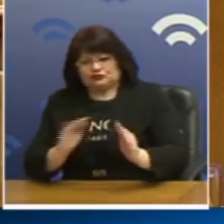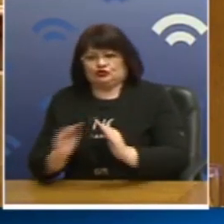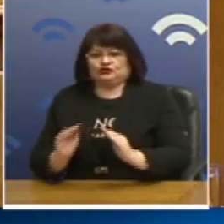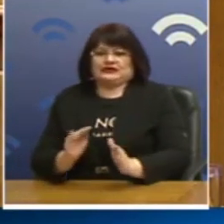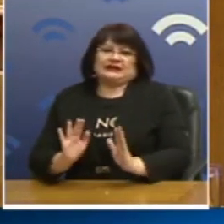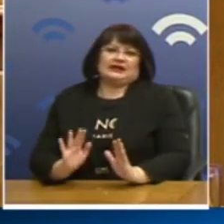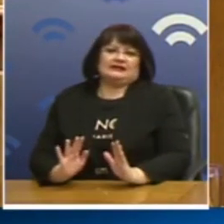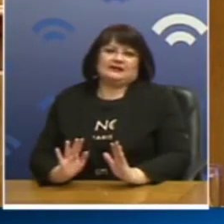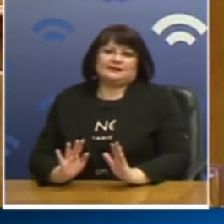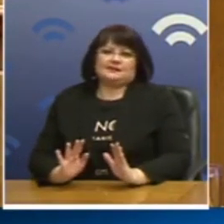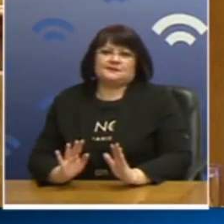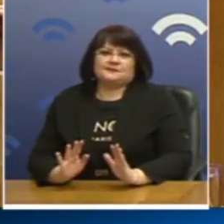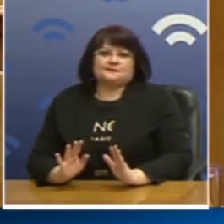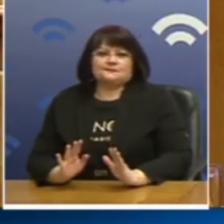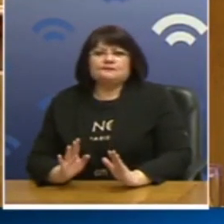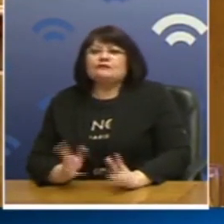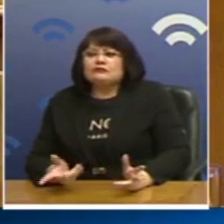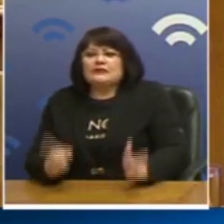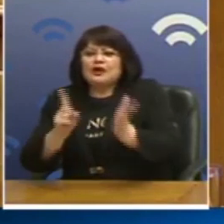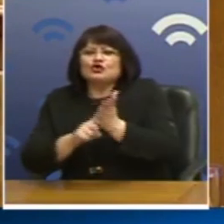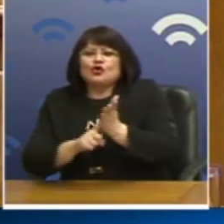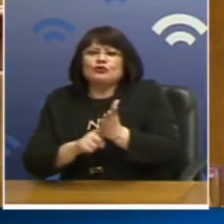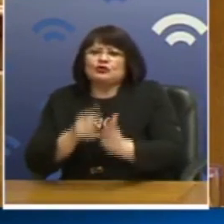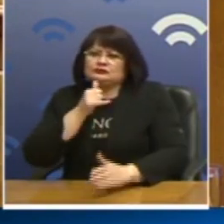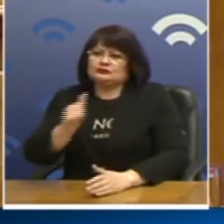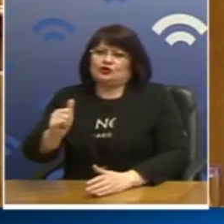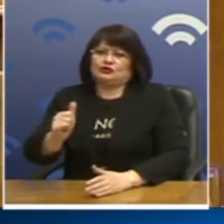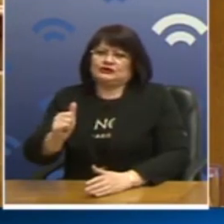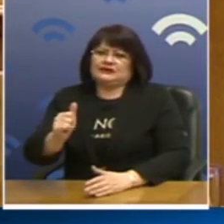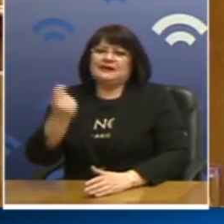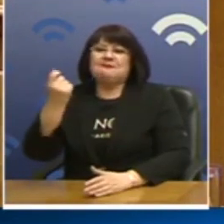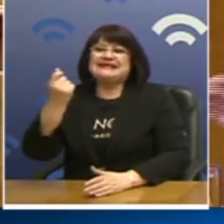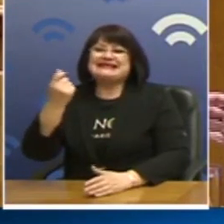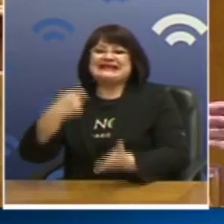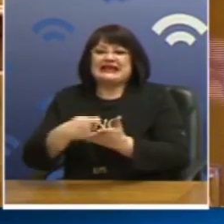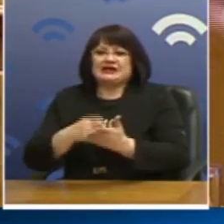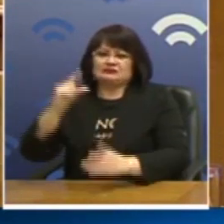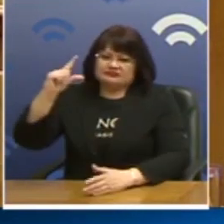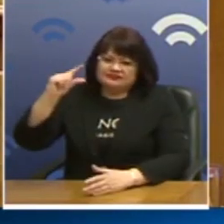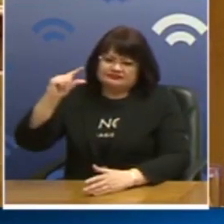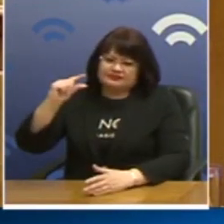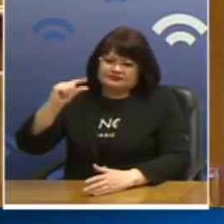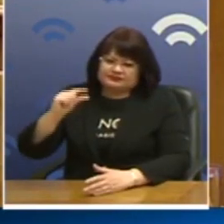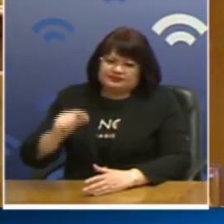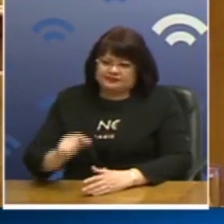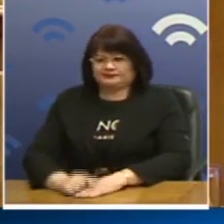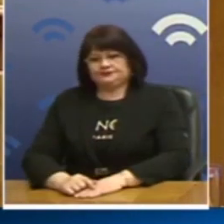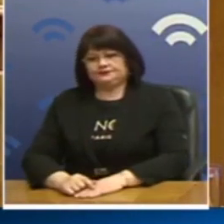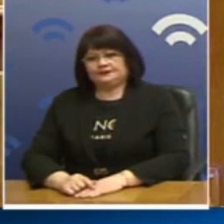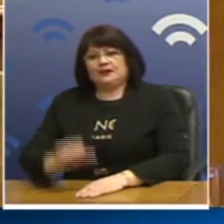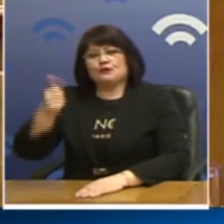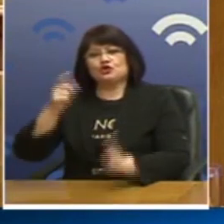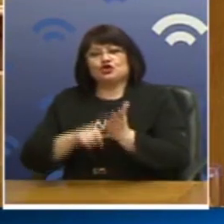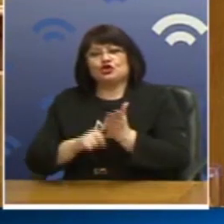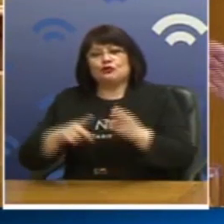τη θεσμοθετημένη μόνιμη συμπίεση των μισθών. Εναλλάξ, με τον πρώτο νόμο Βρούτσι ήρθε ο